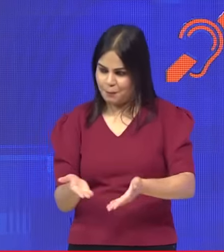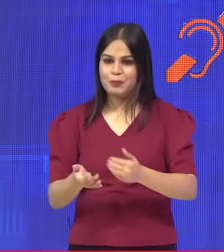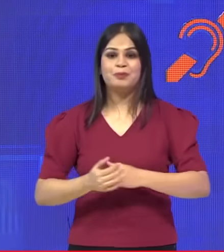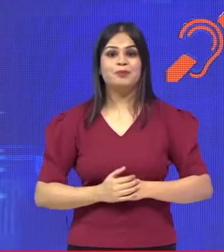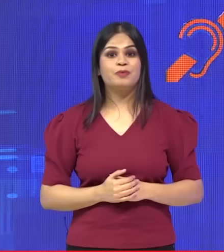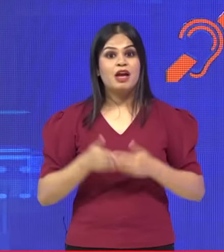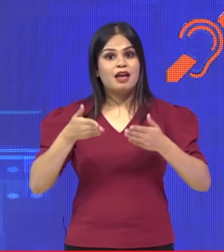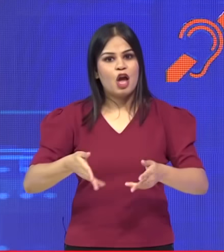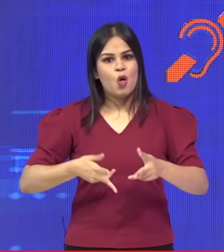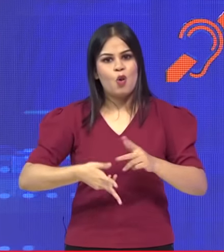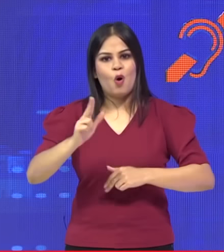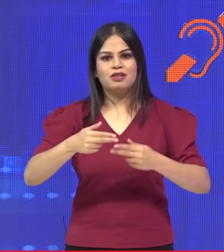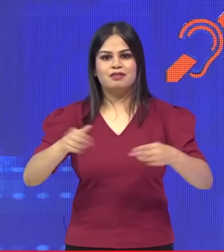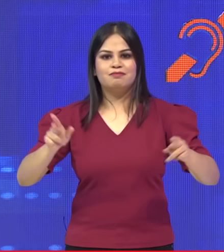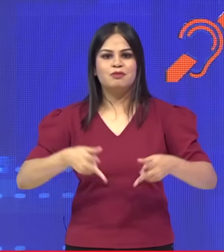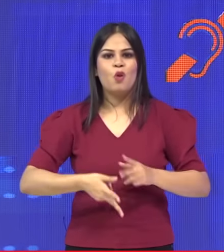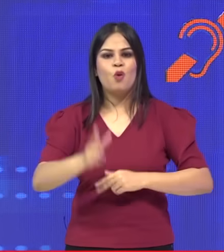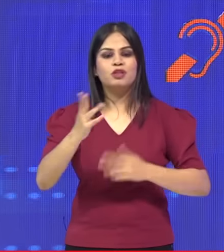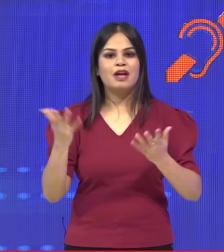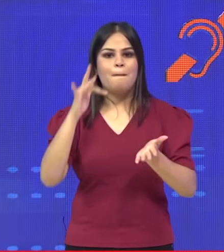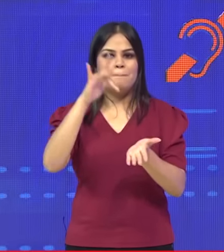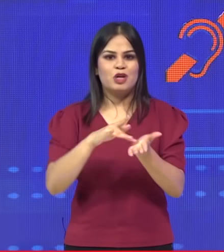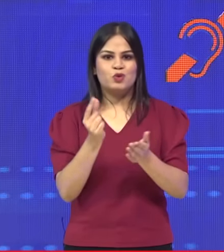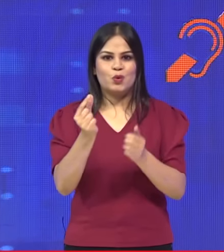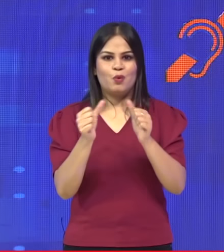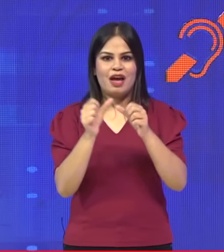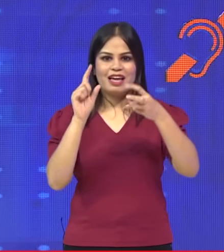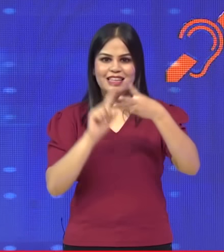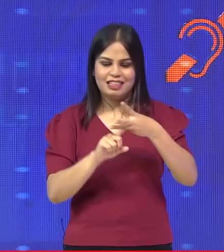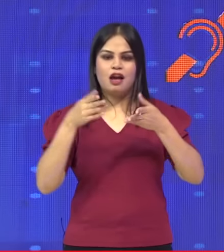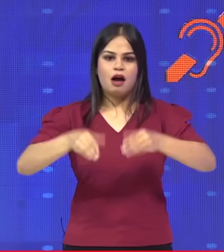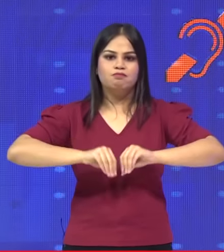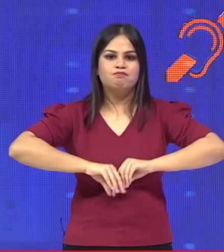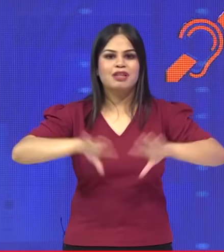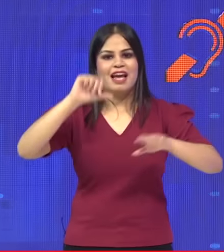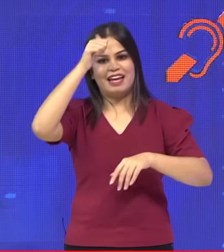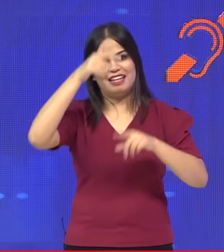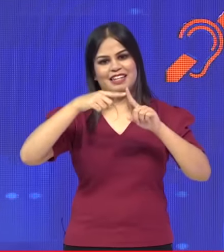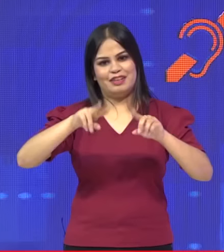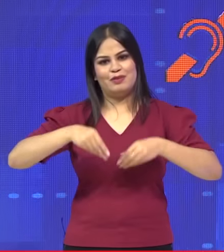लॉन्च है इंडिया टीवी का यूएई में और थैंक यू वेरी मैच